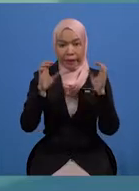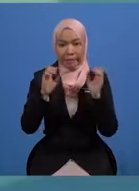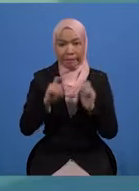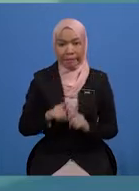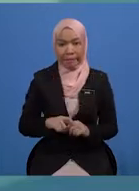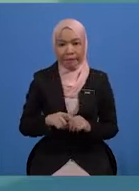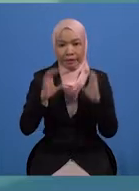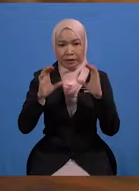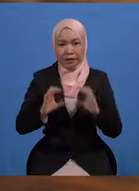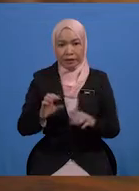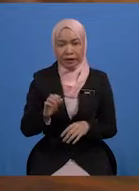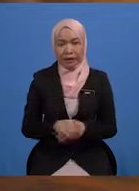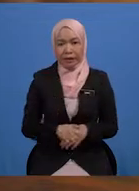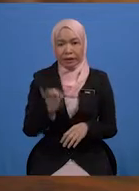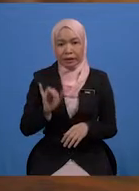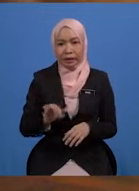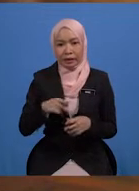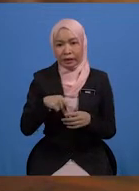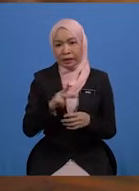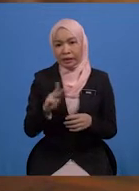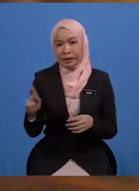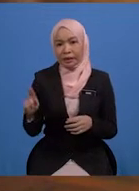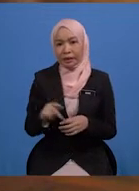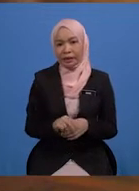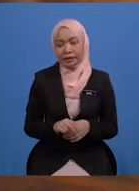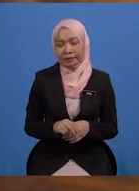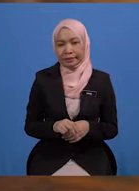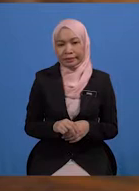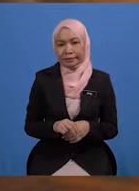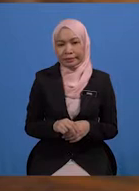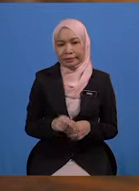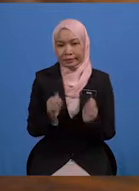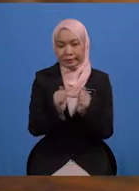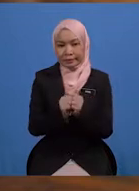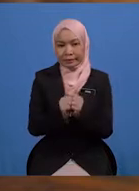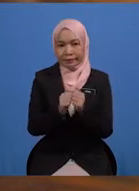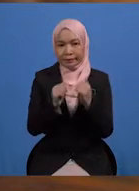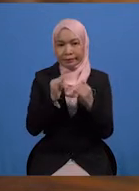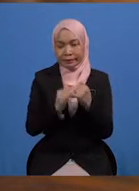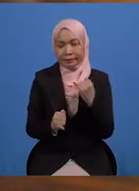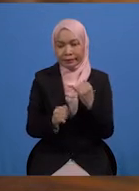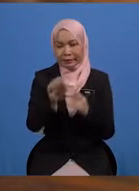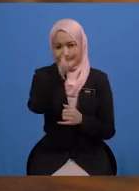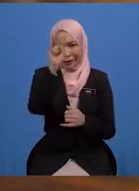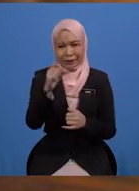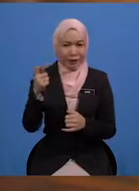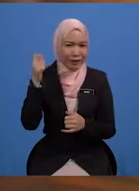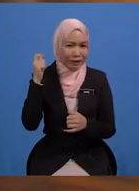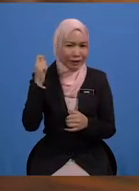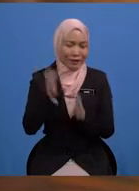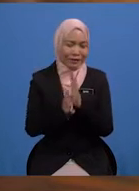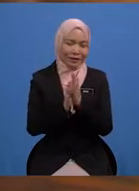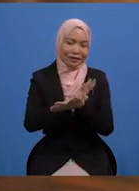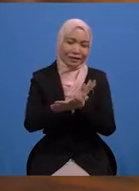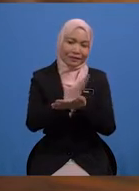di atas? Dengan berakhirnya soalan-soalan sebentar tadi, maka tamatlah pembelajaran kita